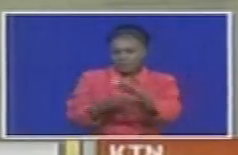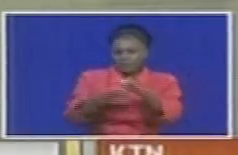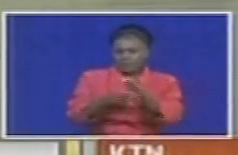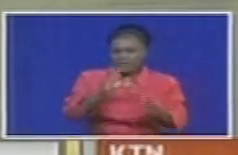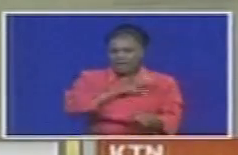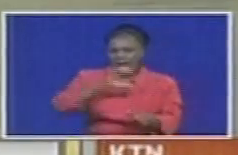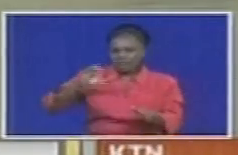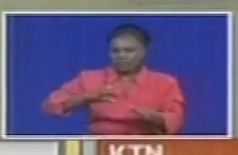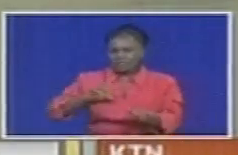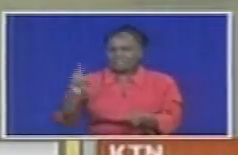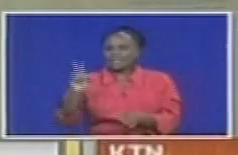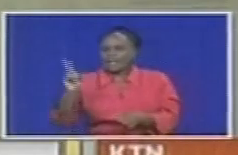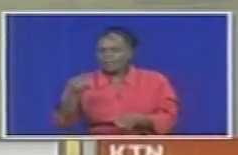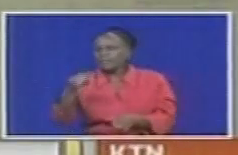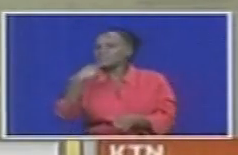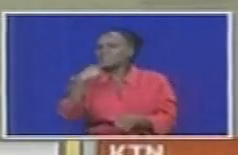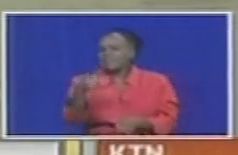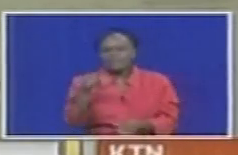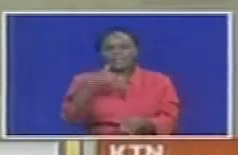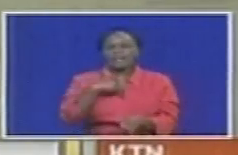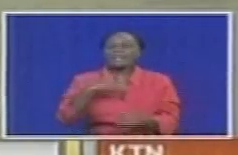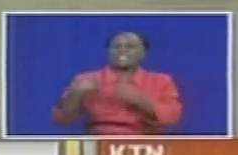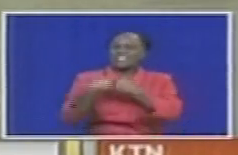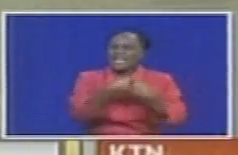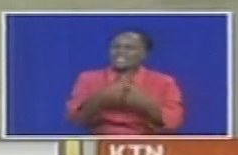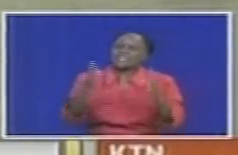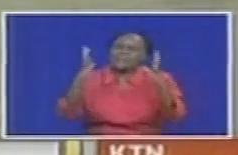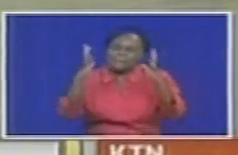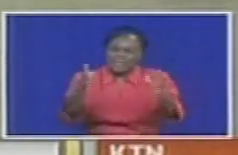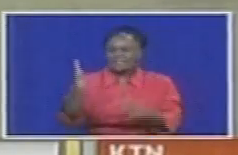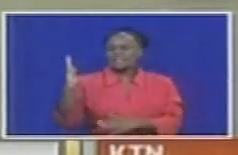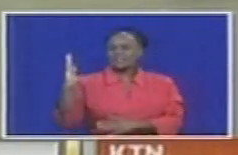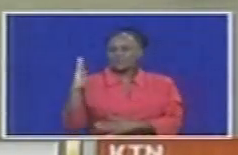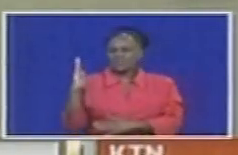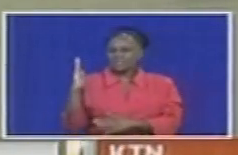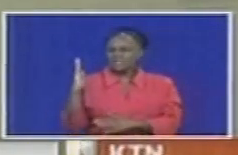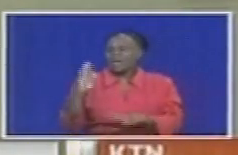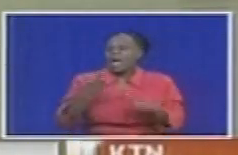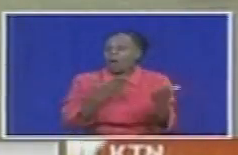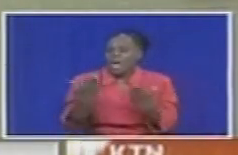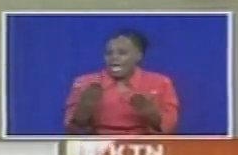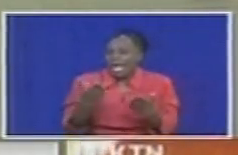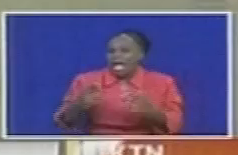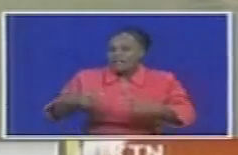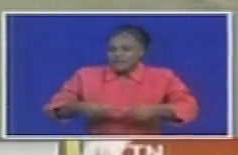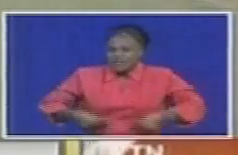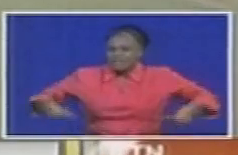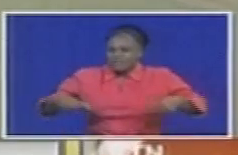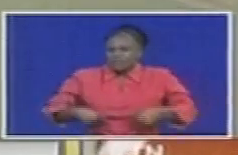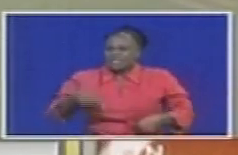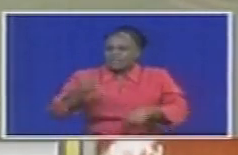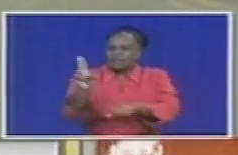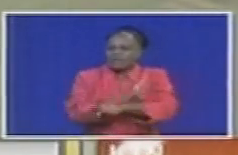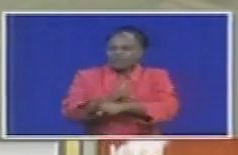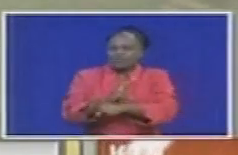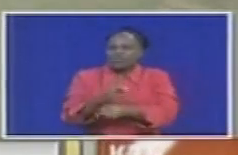Dadaab Albert Kimathi alisema kuwa changamoto kuu ya usalama inatoka kwa wakimbizi wanaotumia mabomu ya